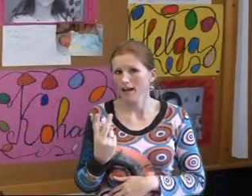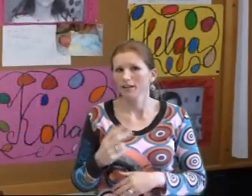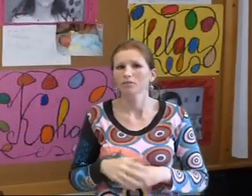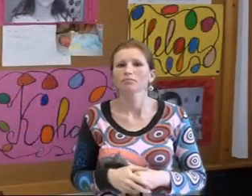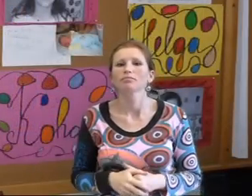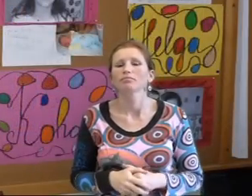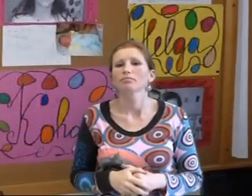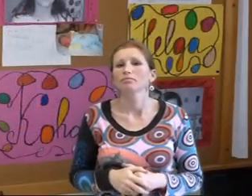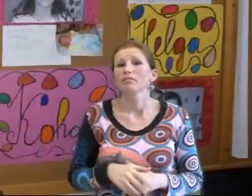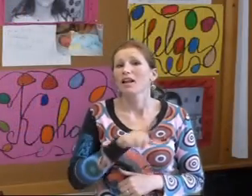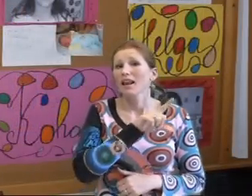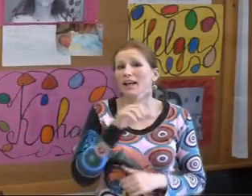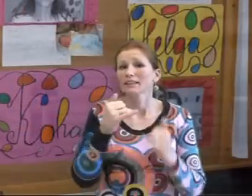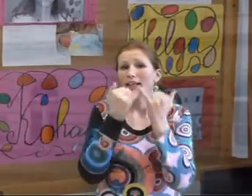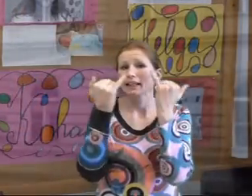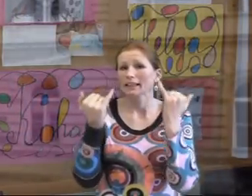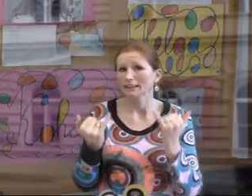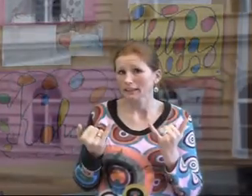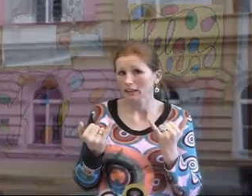Förderklasse 2 des